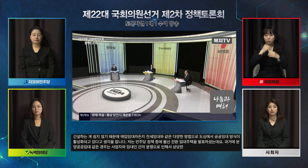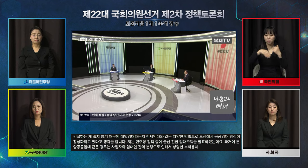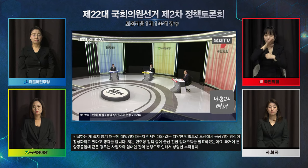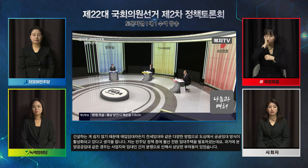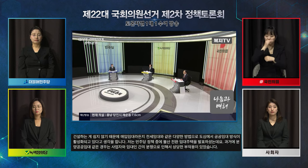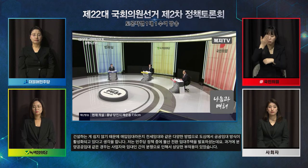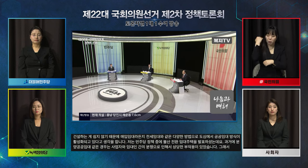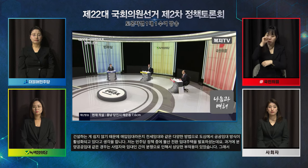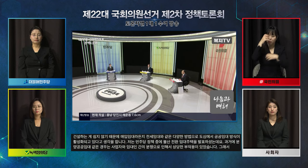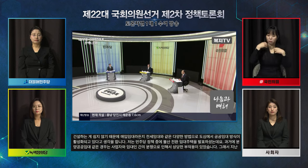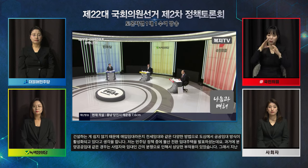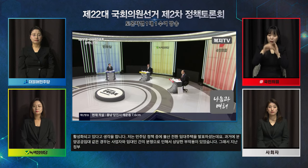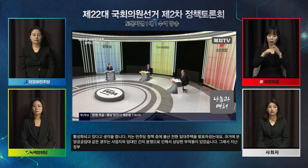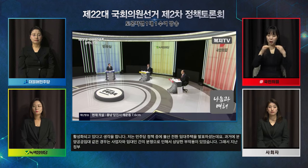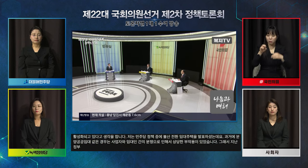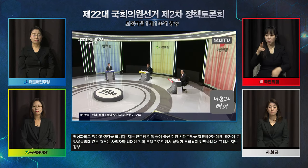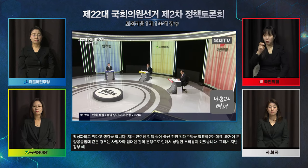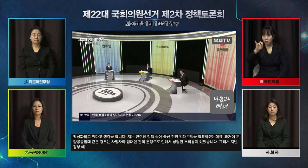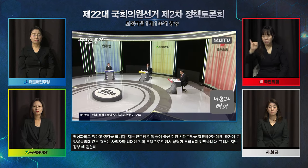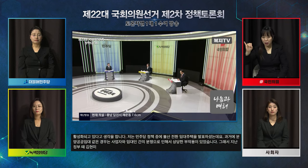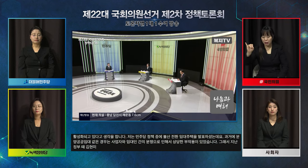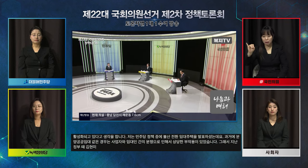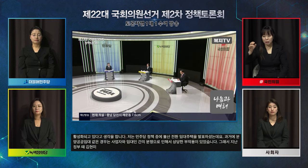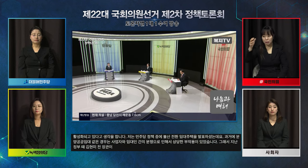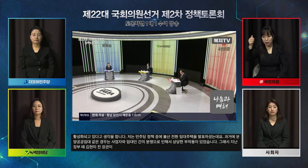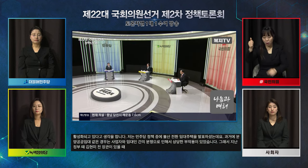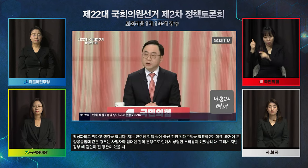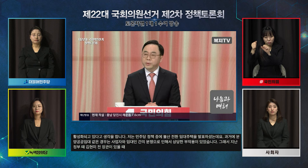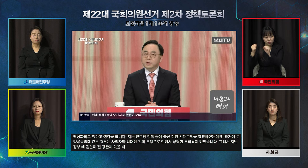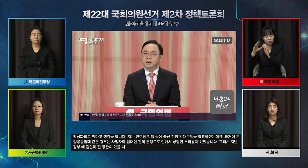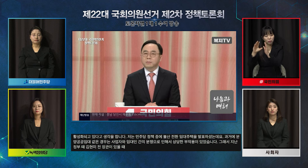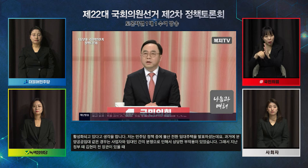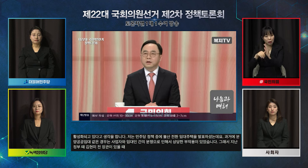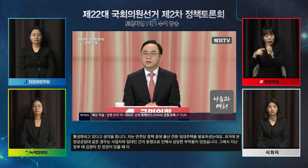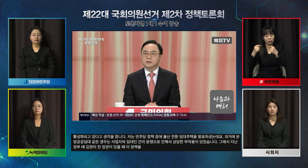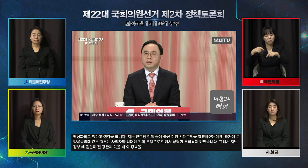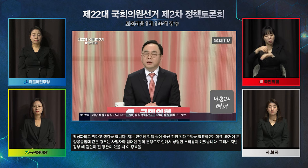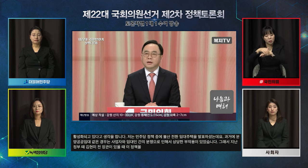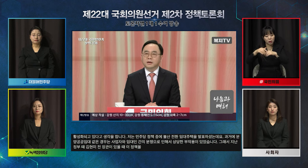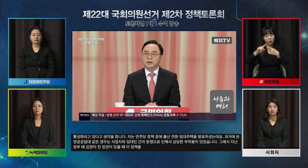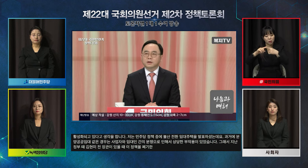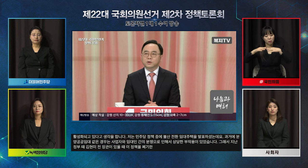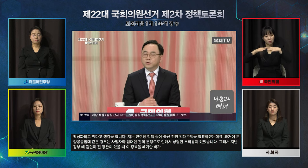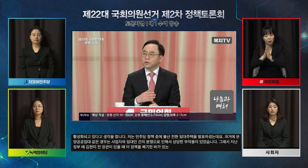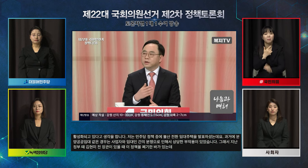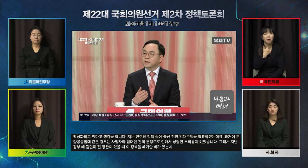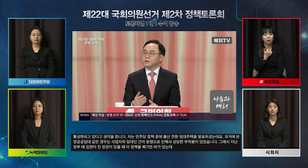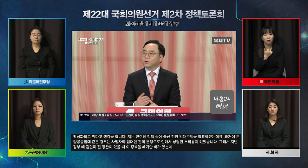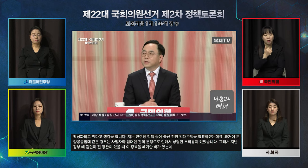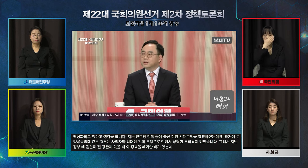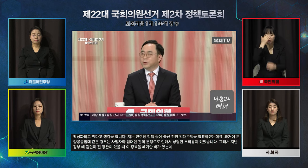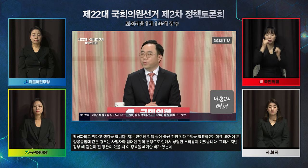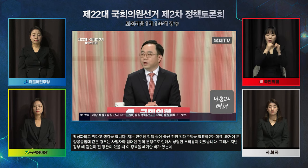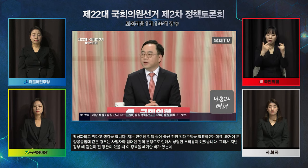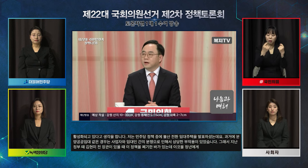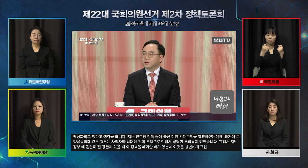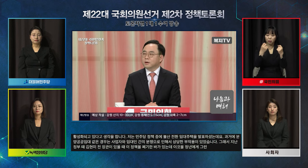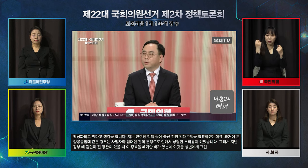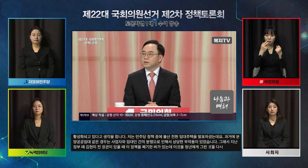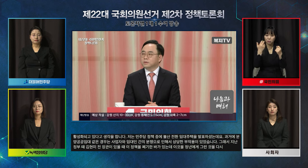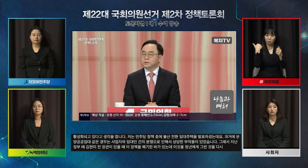그래서 지난 정부 때 김현미 전 장관이 있을 때 이 정책을 폐기한 바가 있는데 이걸 청년에게 그런 걸 다시